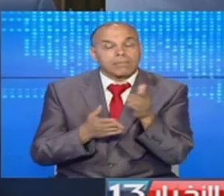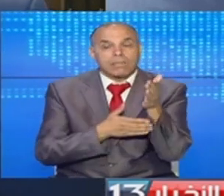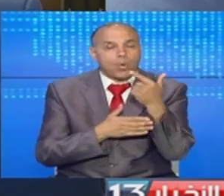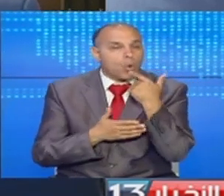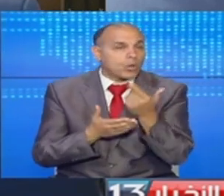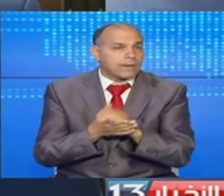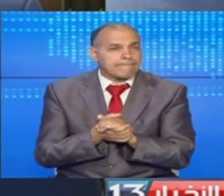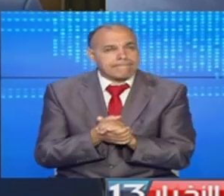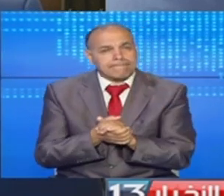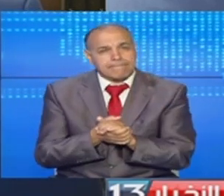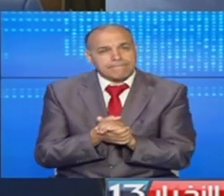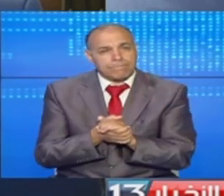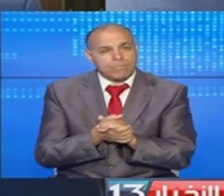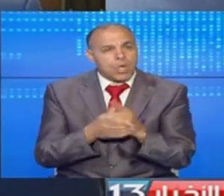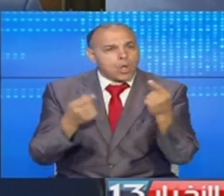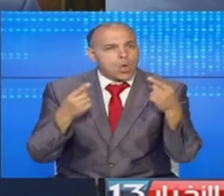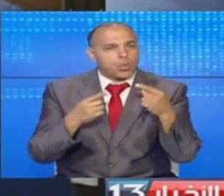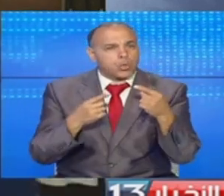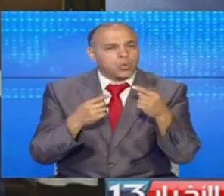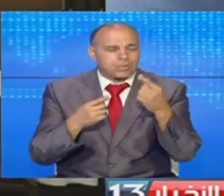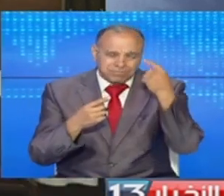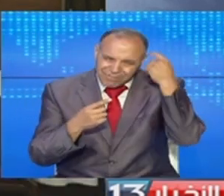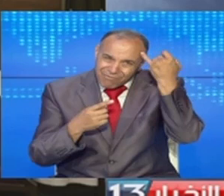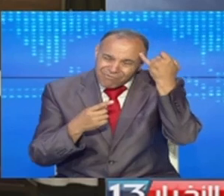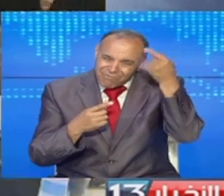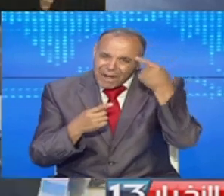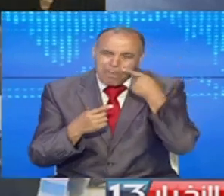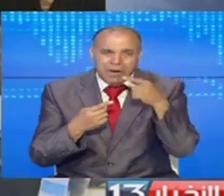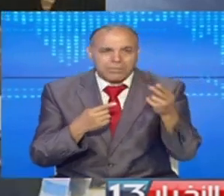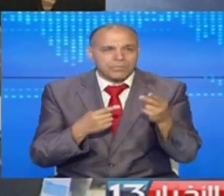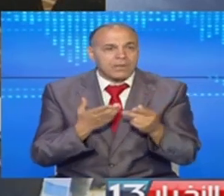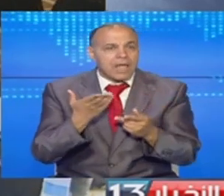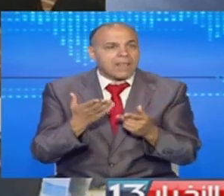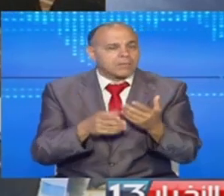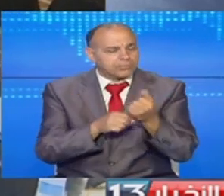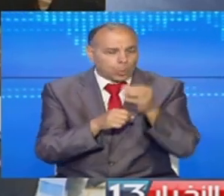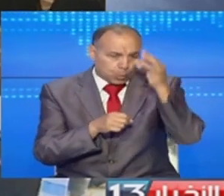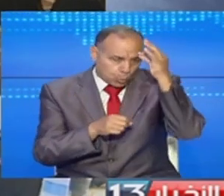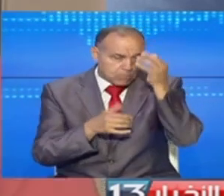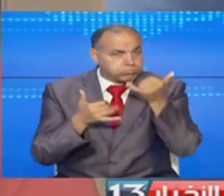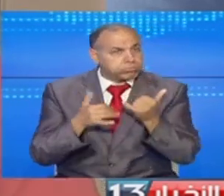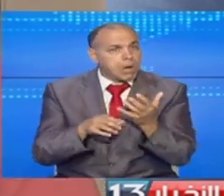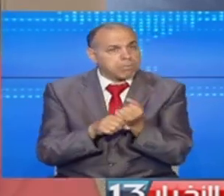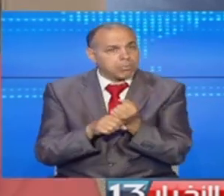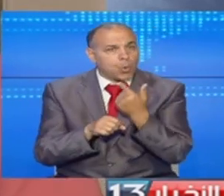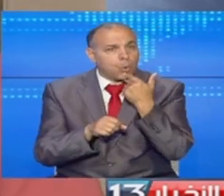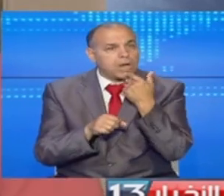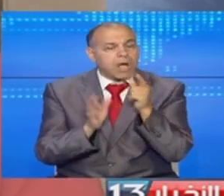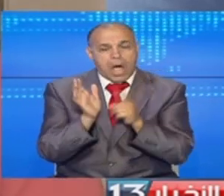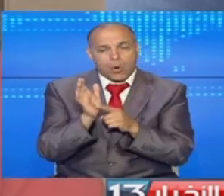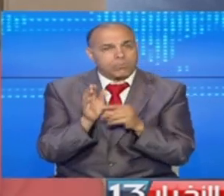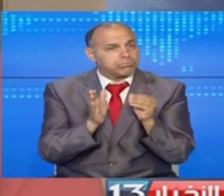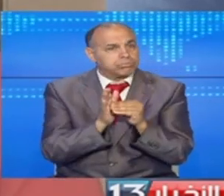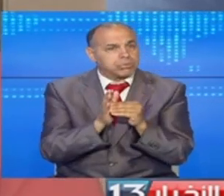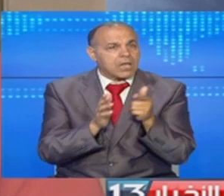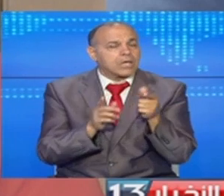بالنسبة لمقاومة الصورة النمطية للمرأة. ورغم ما أحرزته تونس من مكاسب في الجانب التشريعي